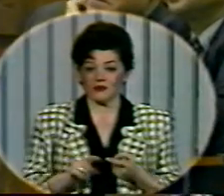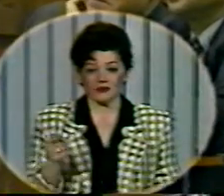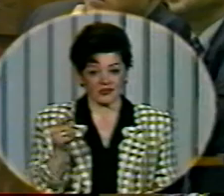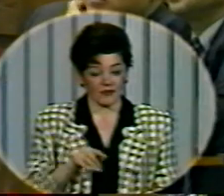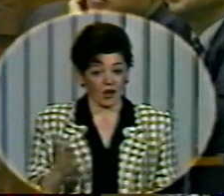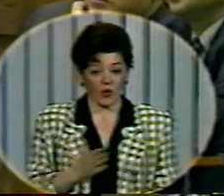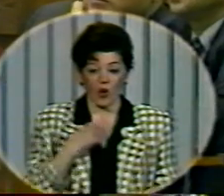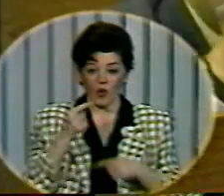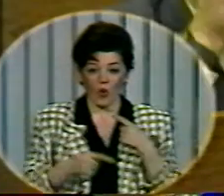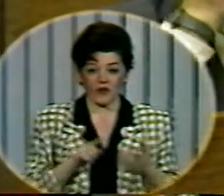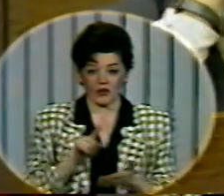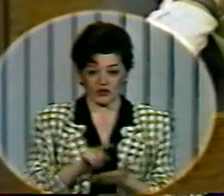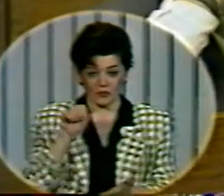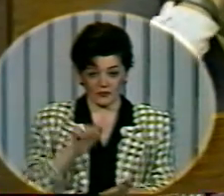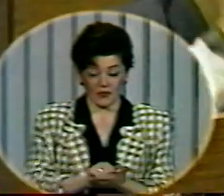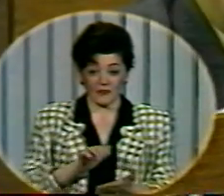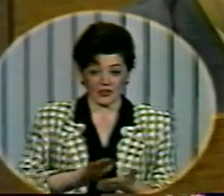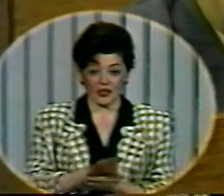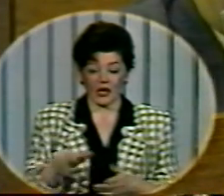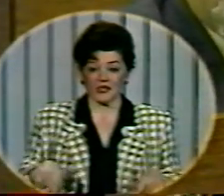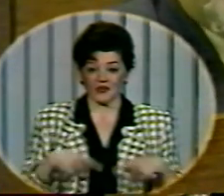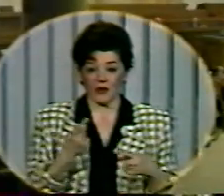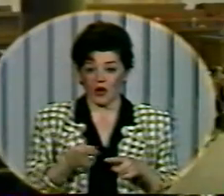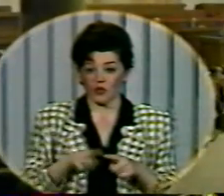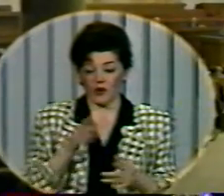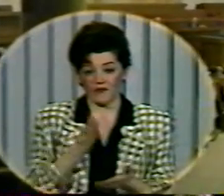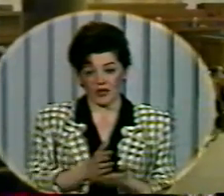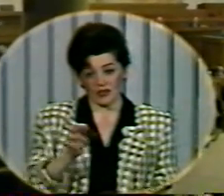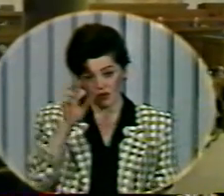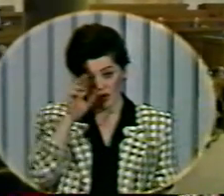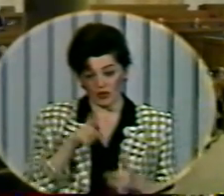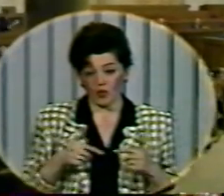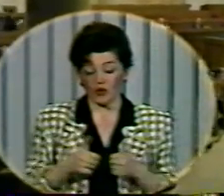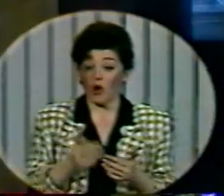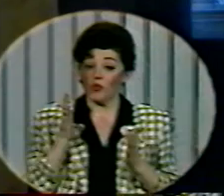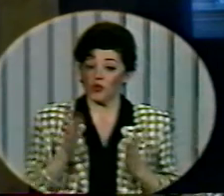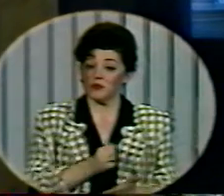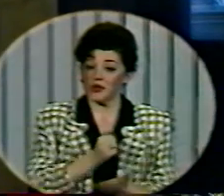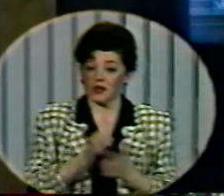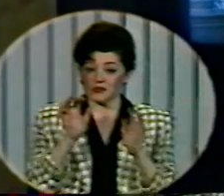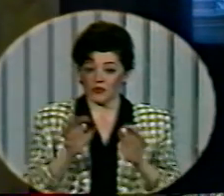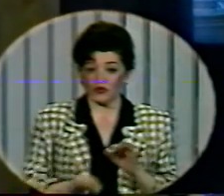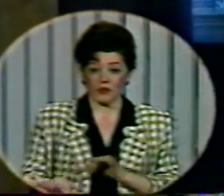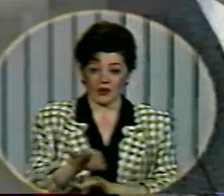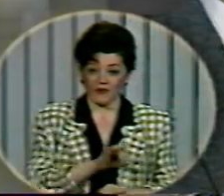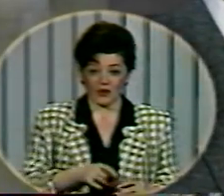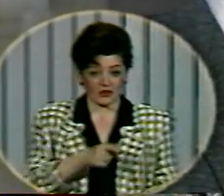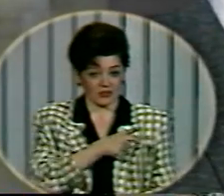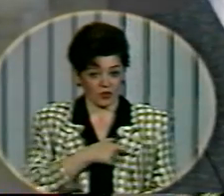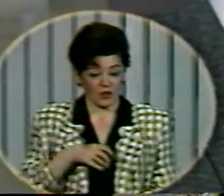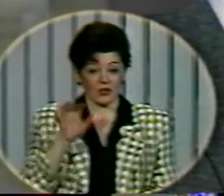мове повинны выходить видание, с основанником яких является державный орган. И все ж, ці будет принятый этот закон, меркование депутатов?